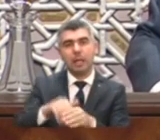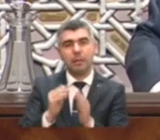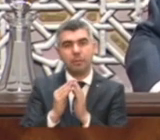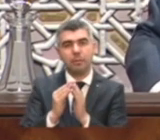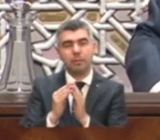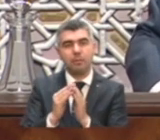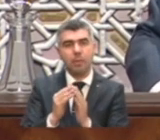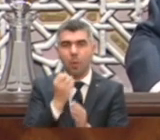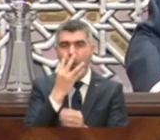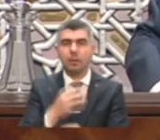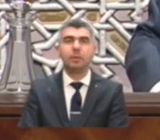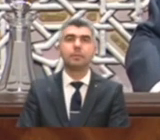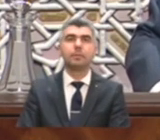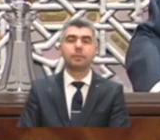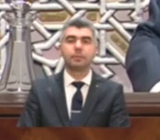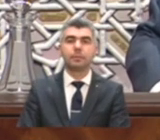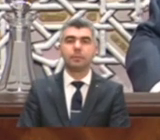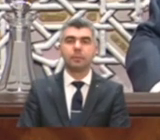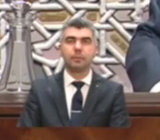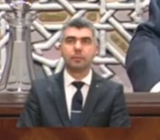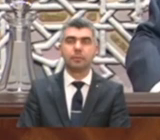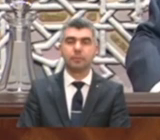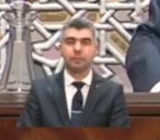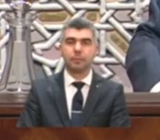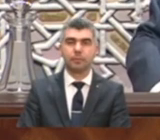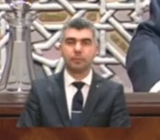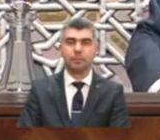الاشتراكي. تفضلوا السيده النائبه المحترمه.